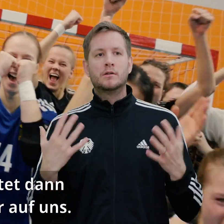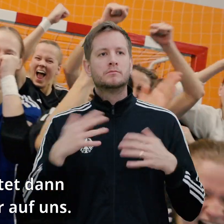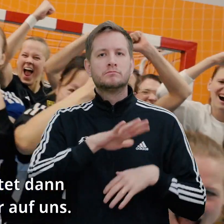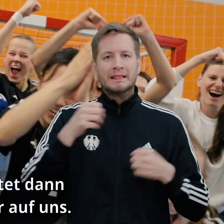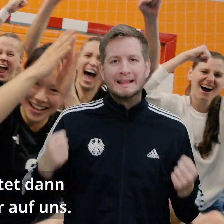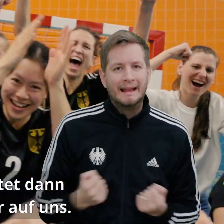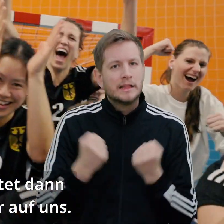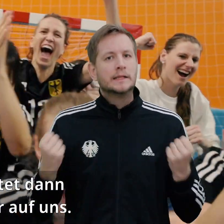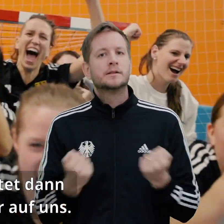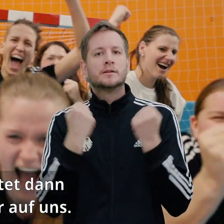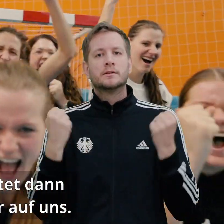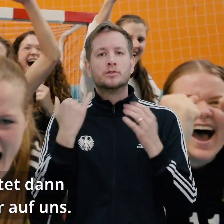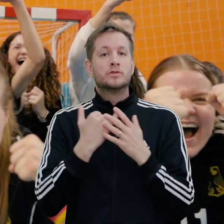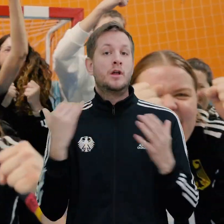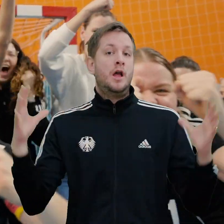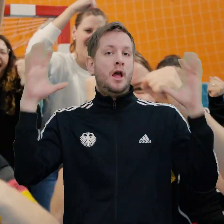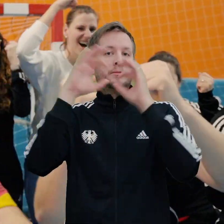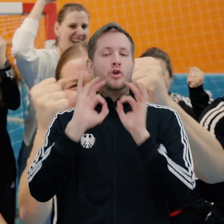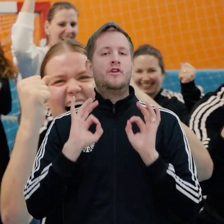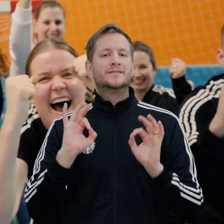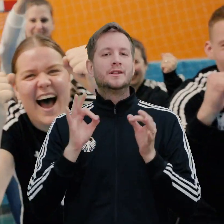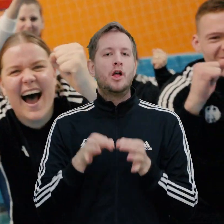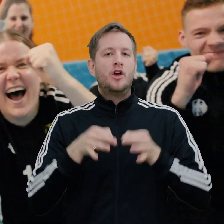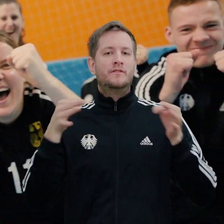Abend wartet dann die Eröffnungsfeier auf uns.